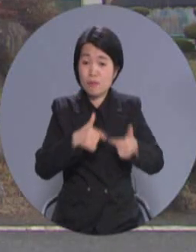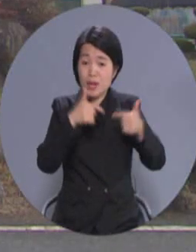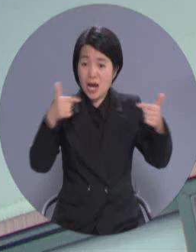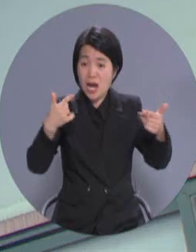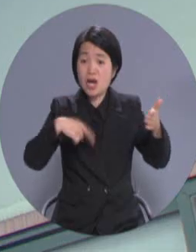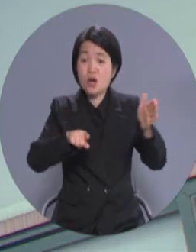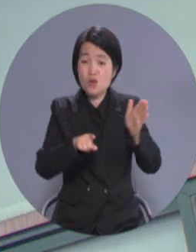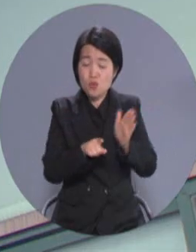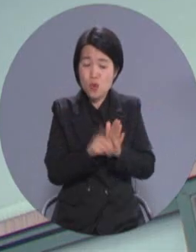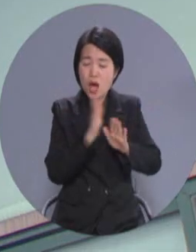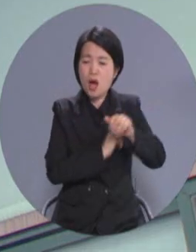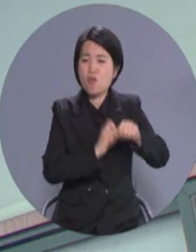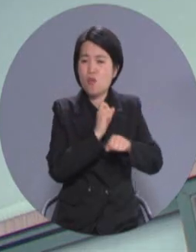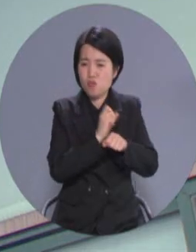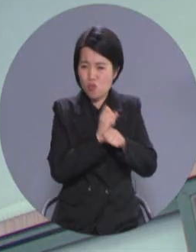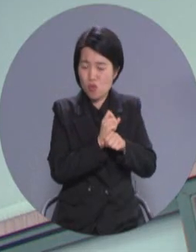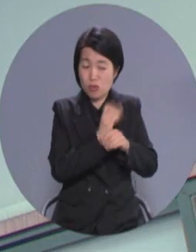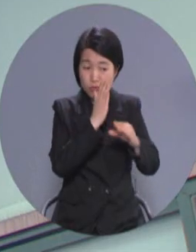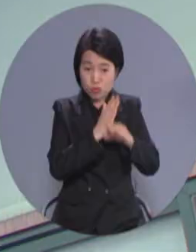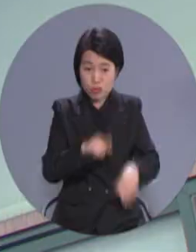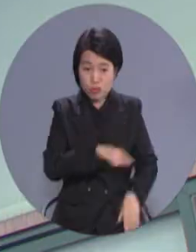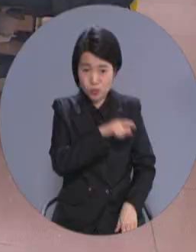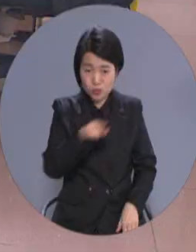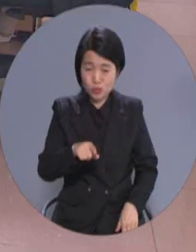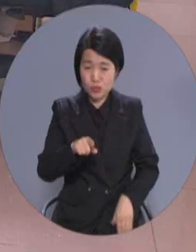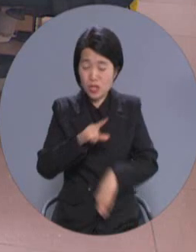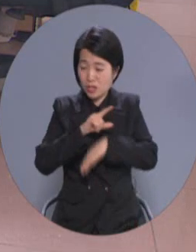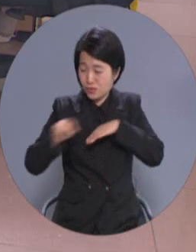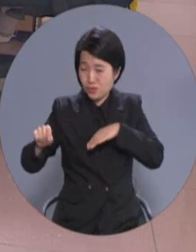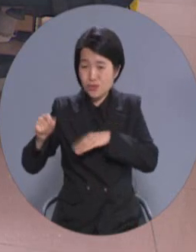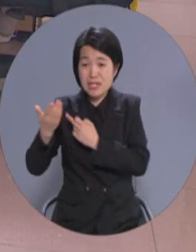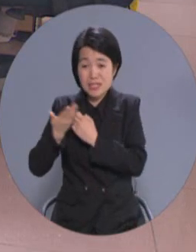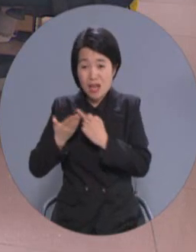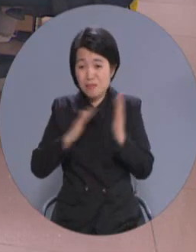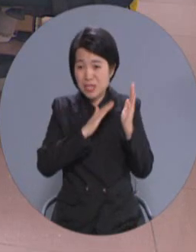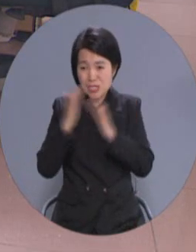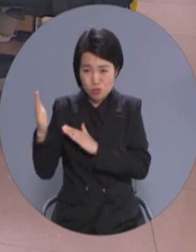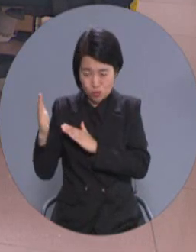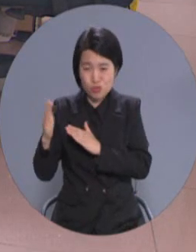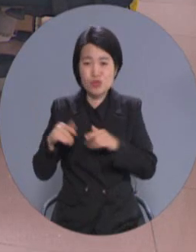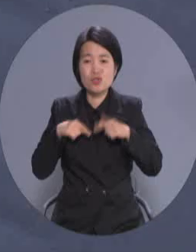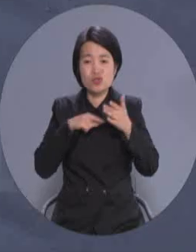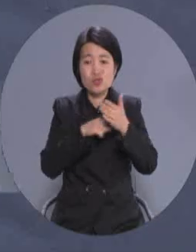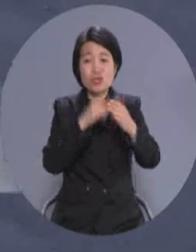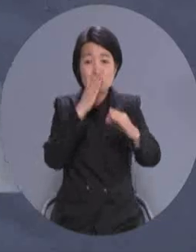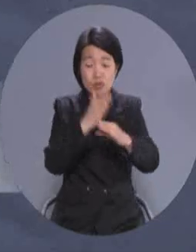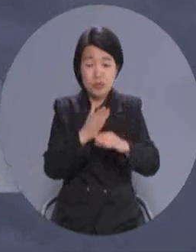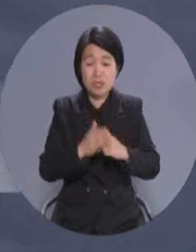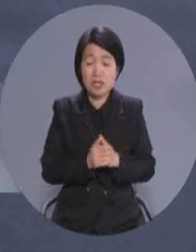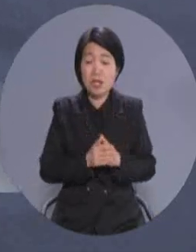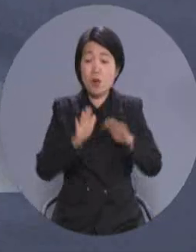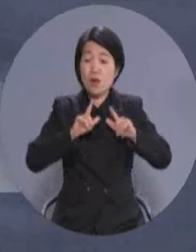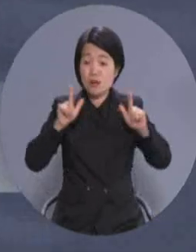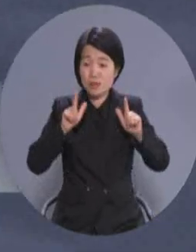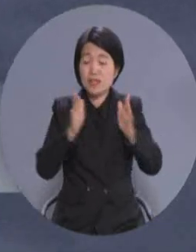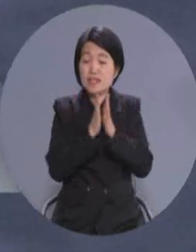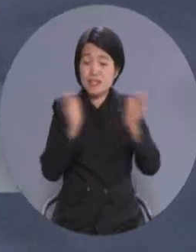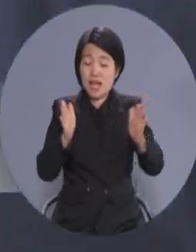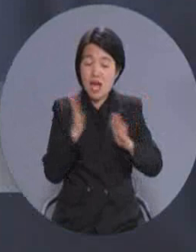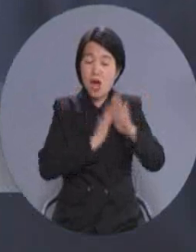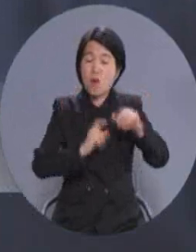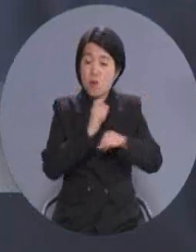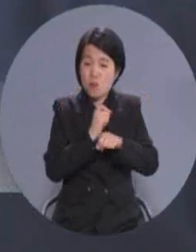확산시키기 위해 공무원을 대상으로 읍면 이주를 추진하고 있습니다. 올해부터 시행되는 이 정책은 해당